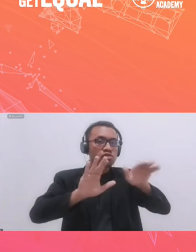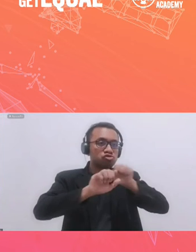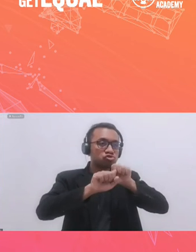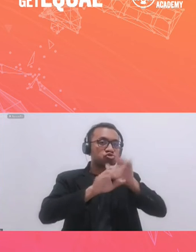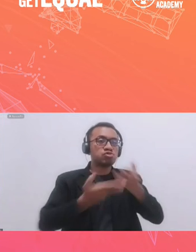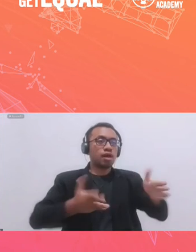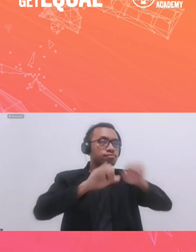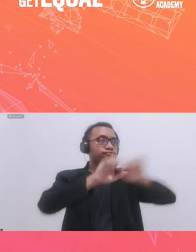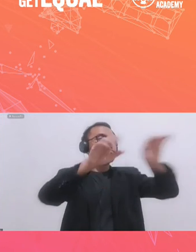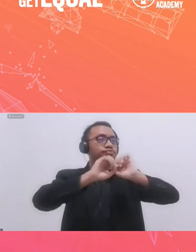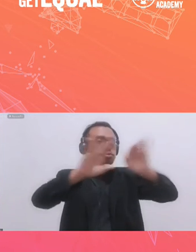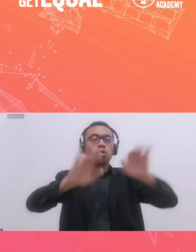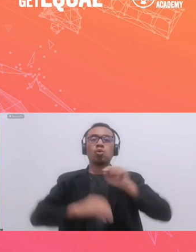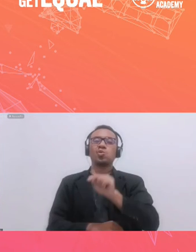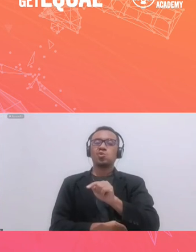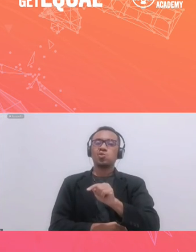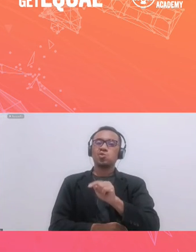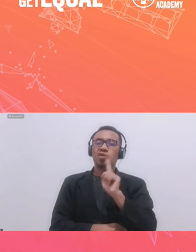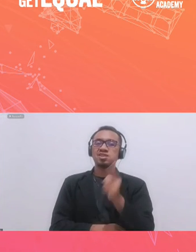ini tentunya juga harus